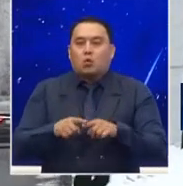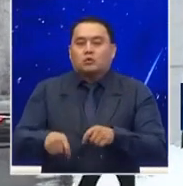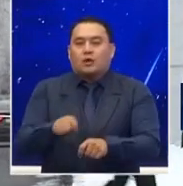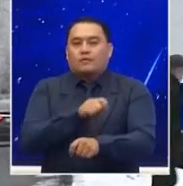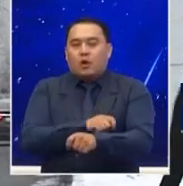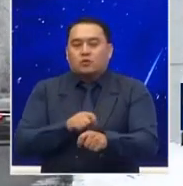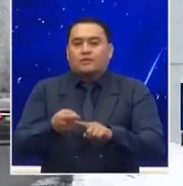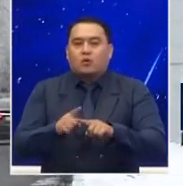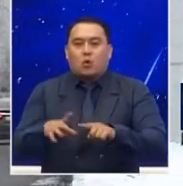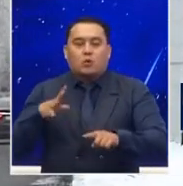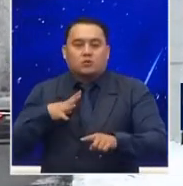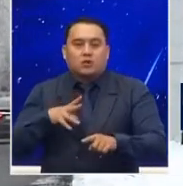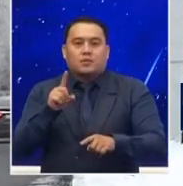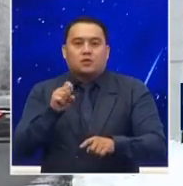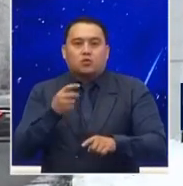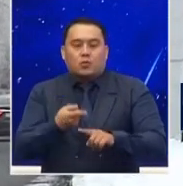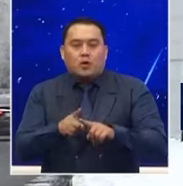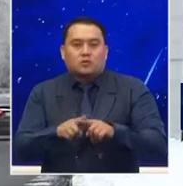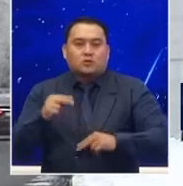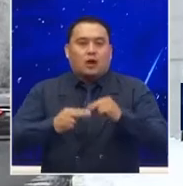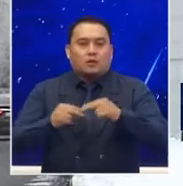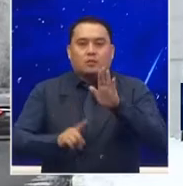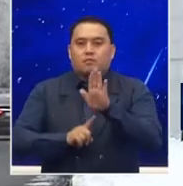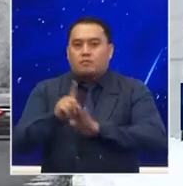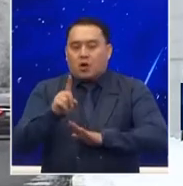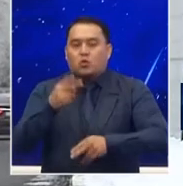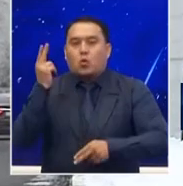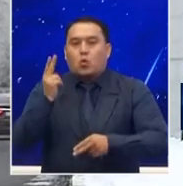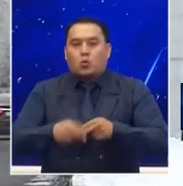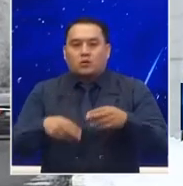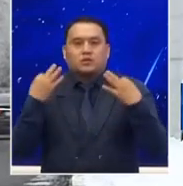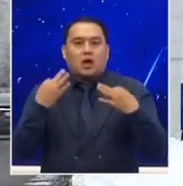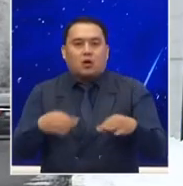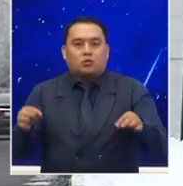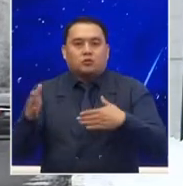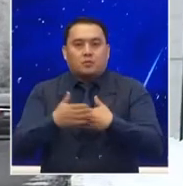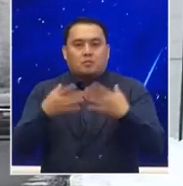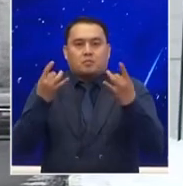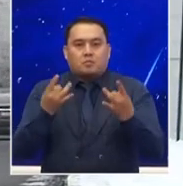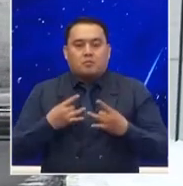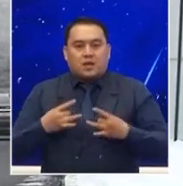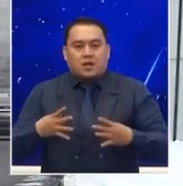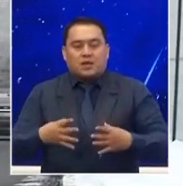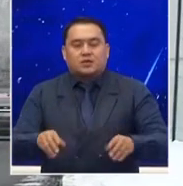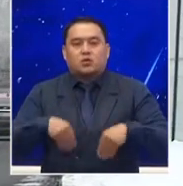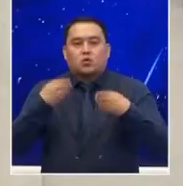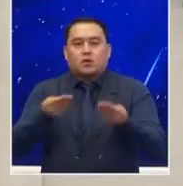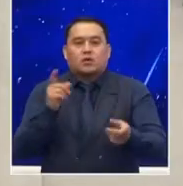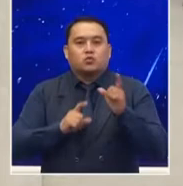метр болады. Іргетасы биыл наурызда қаланған қысқа мерзімде құрылысы бітіп, тәуелсіздік мерекесі қарсаңында студенттер игілігіне